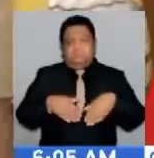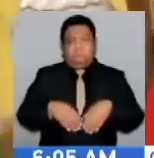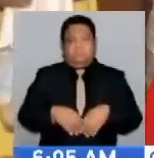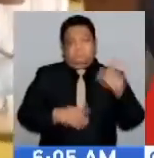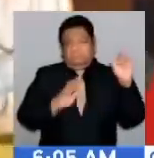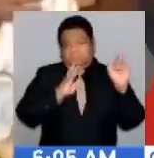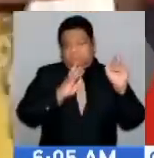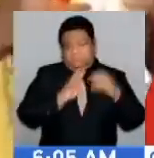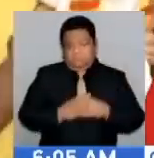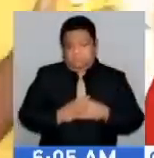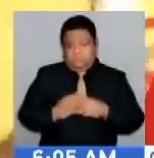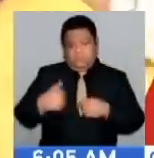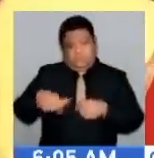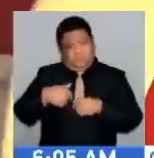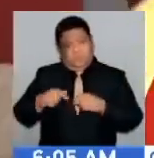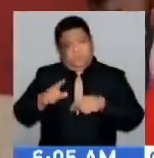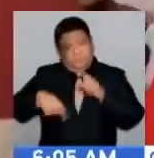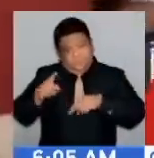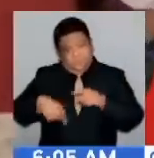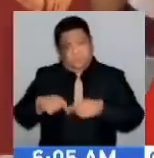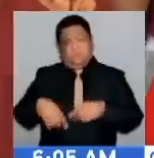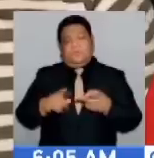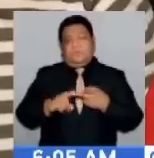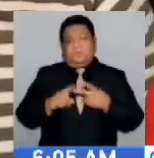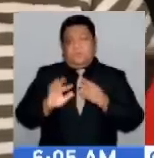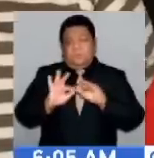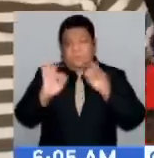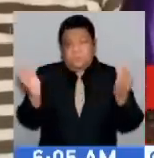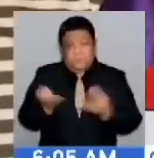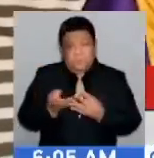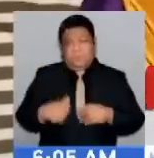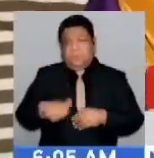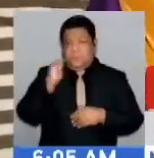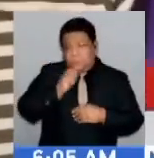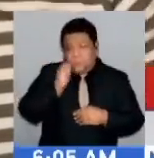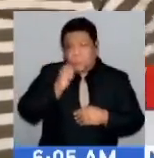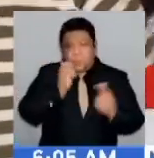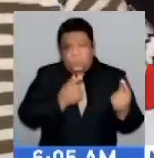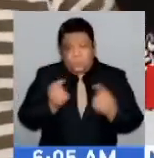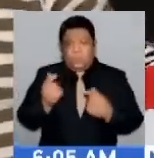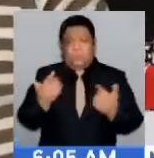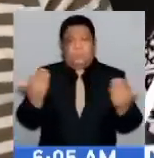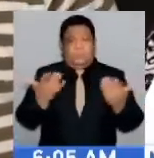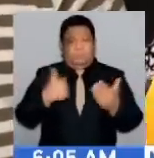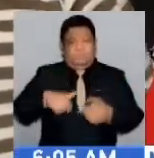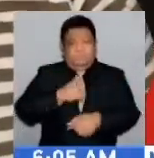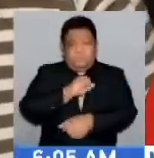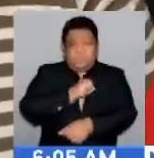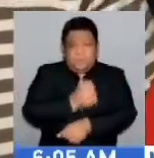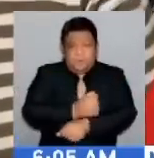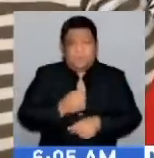sa pamilya, siyempre. Sa mga araw-araw na ginagawa namin, yung kalakasan namin, di ba? At lalo-lalo na sa mga anak